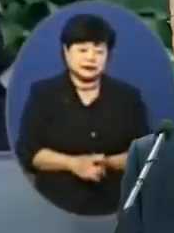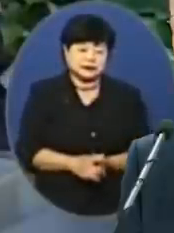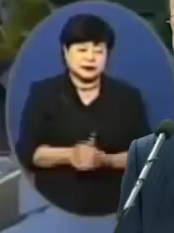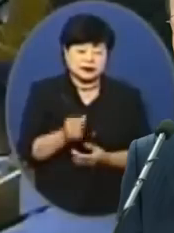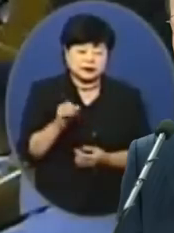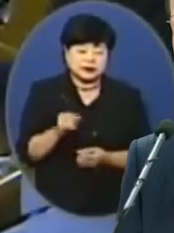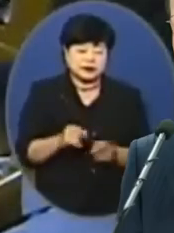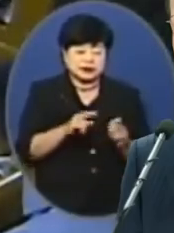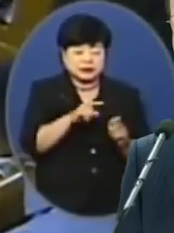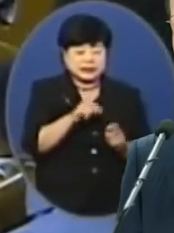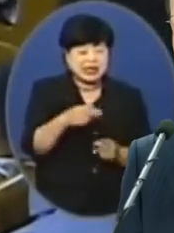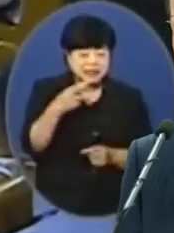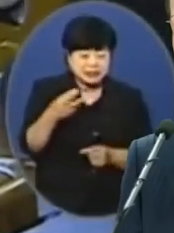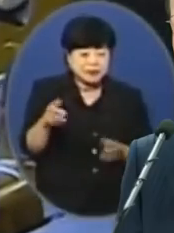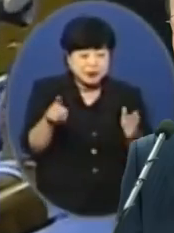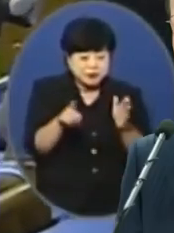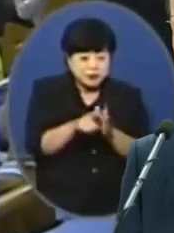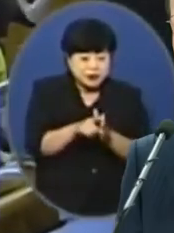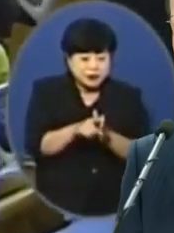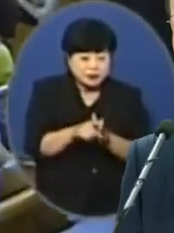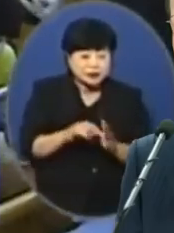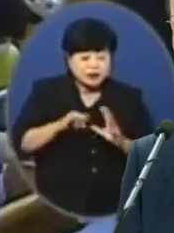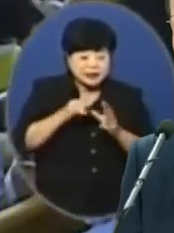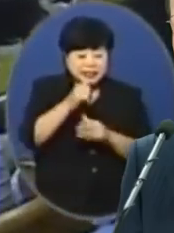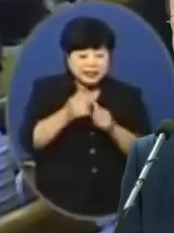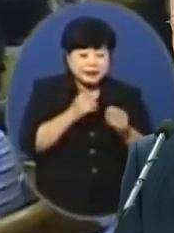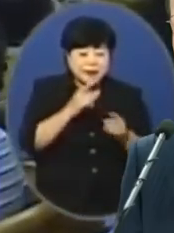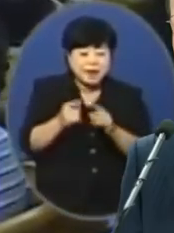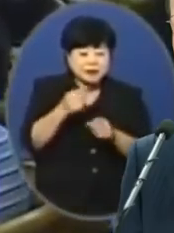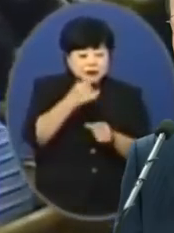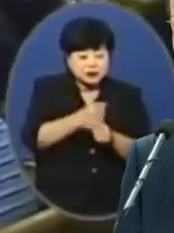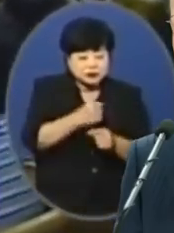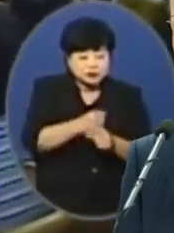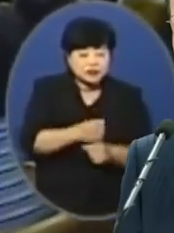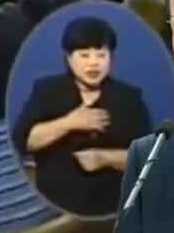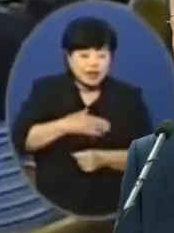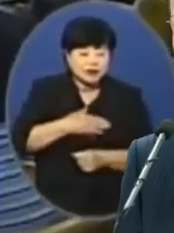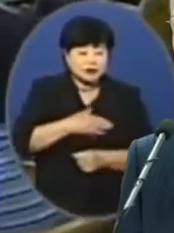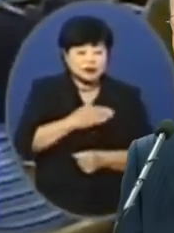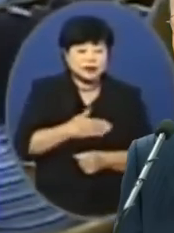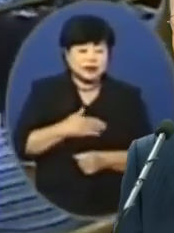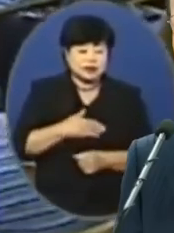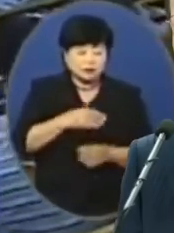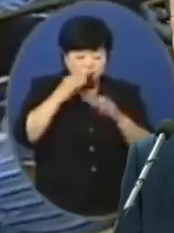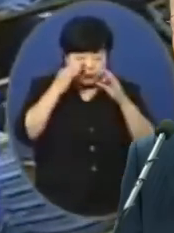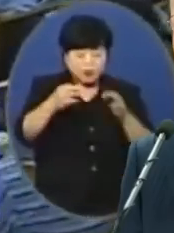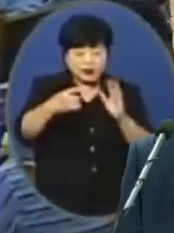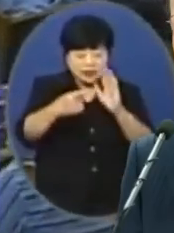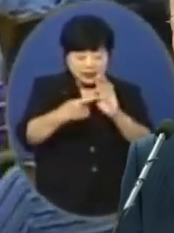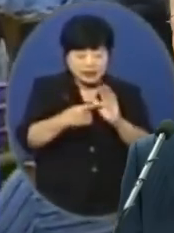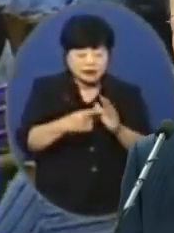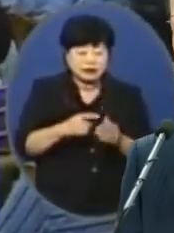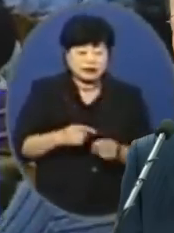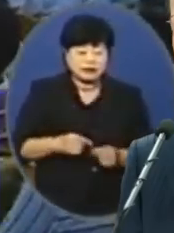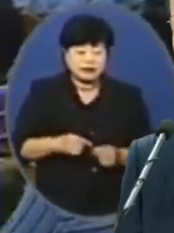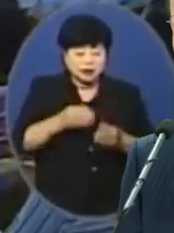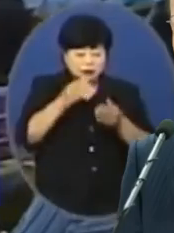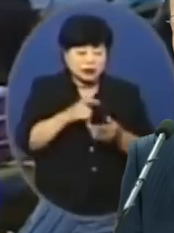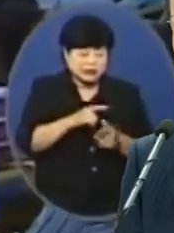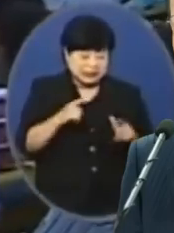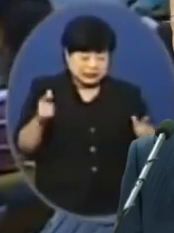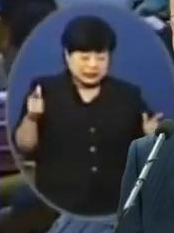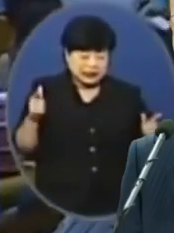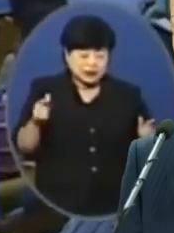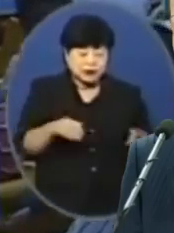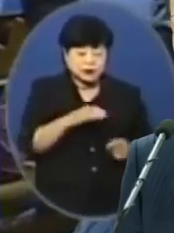히브리서 11장 3절에 보면 믿음으로 모든 세계가 하나님의 말씀으로 지어진 줄 우리가 아나니 보이는 것은 나타난 것으로 말미암아 된 것이